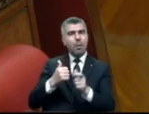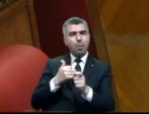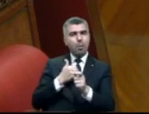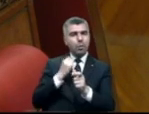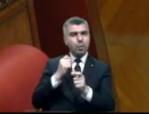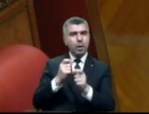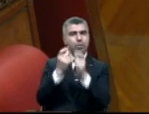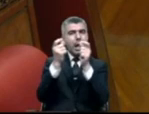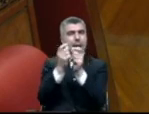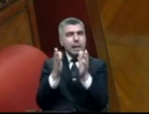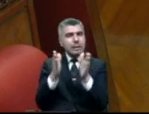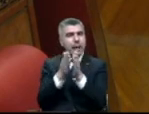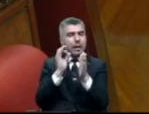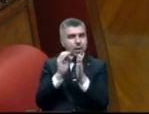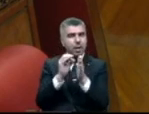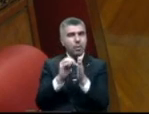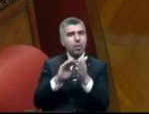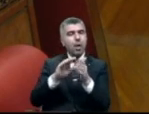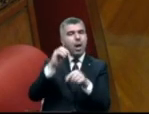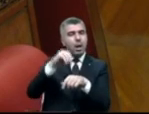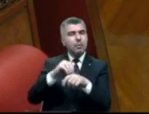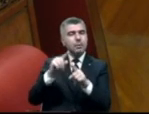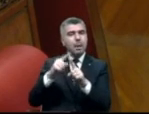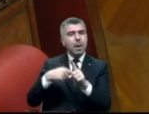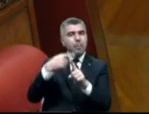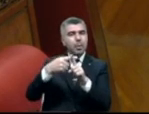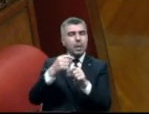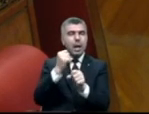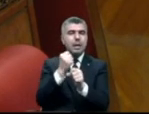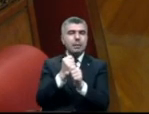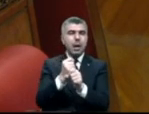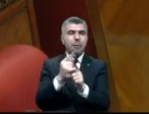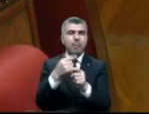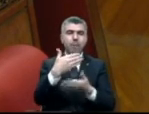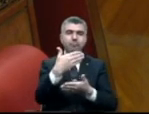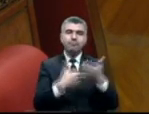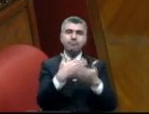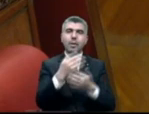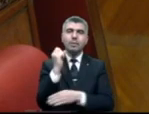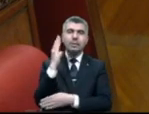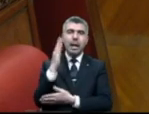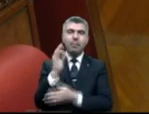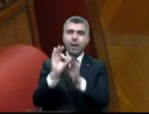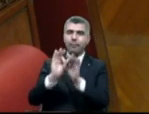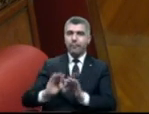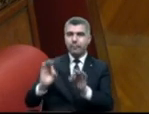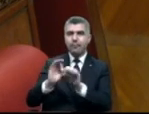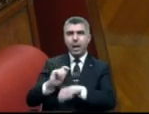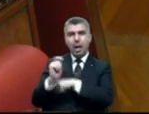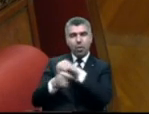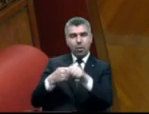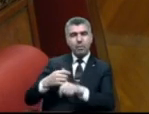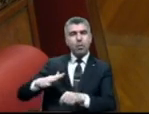والمقاولات الصغيرة جدا، وكذا تلك العاملة في القطاع غير المهيكل بالمجالين الحضري والقروي